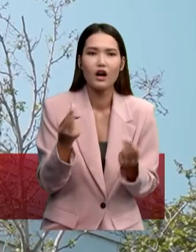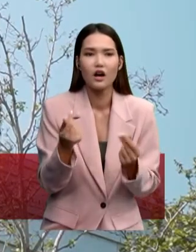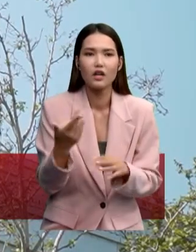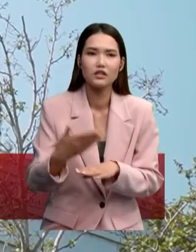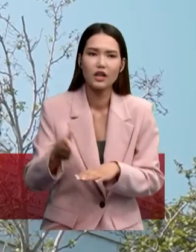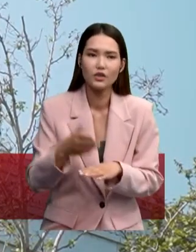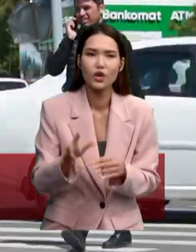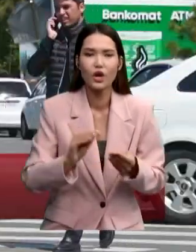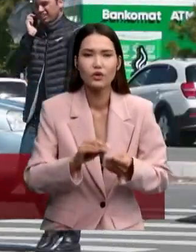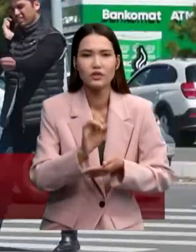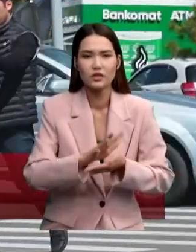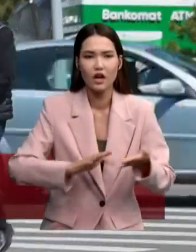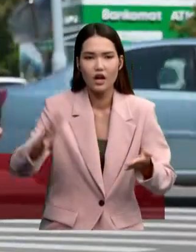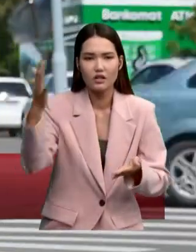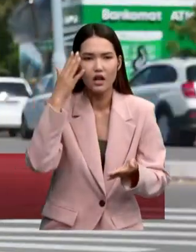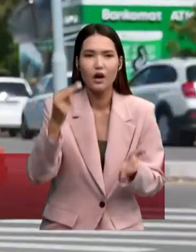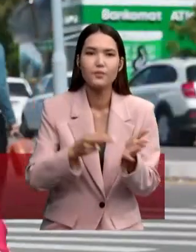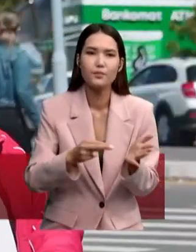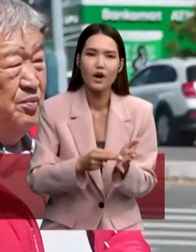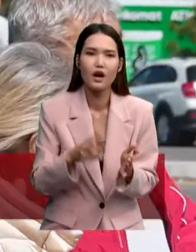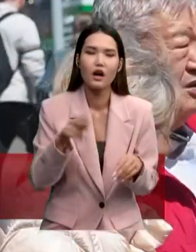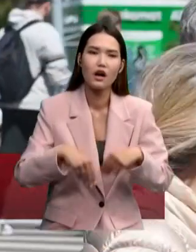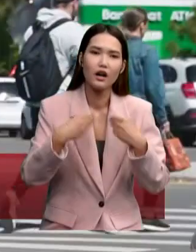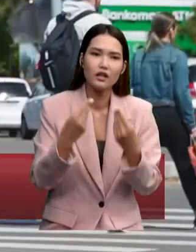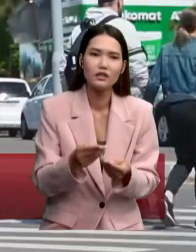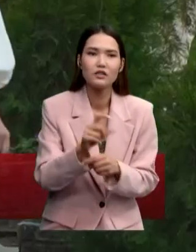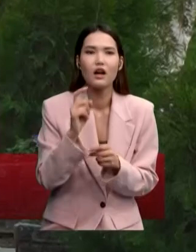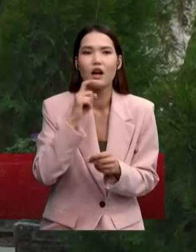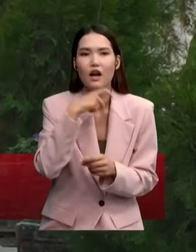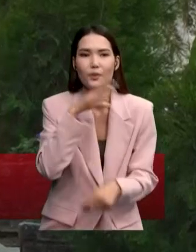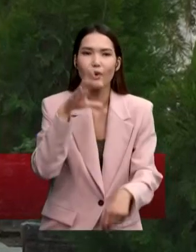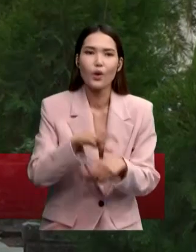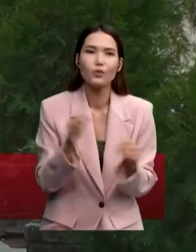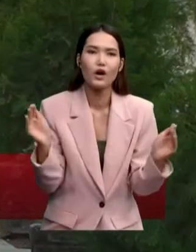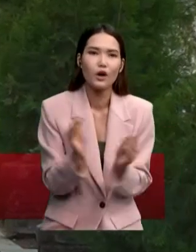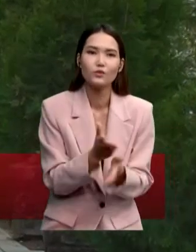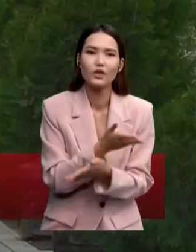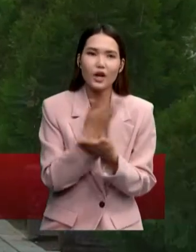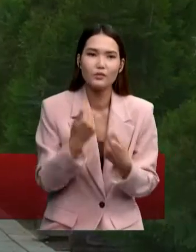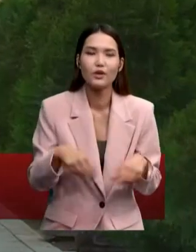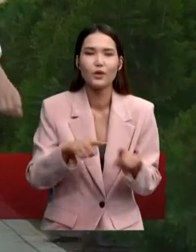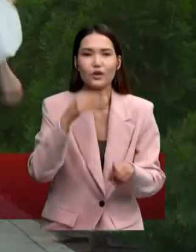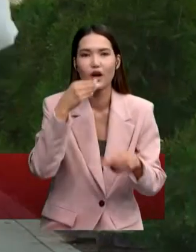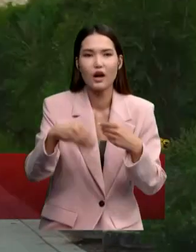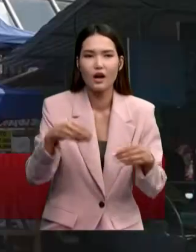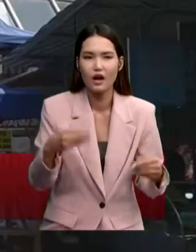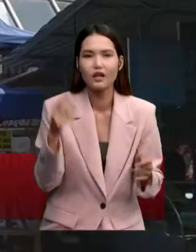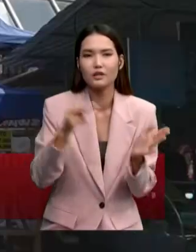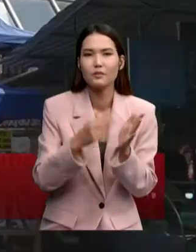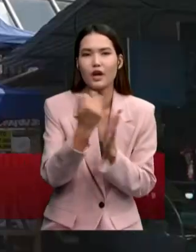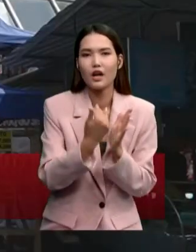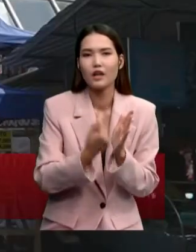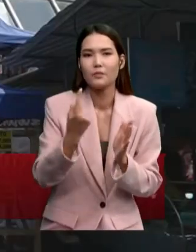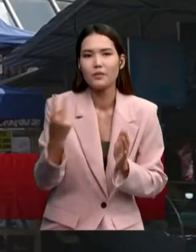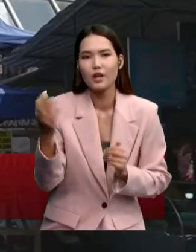саясатын ұстануды жалғастырмақ. Өйткені бағаға әкер әсер ететін сыртқы экономикалық факторлар азаймай тұр. Соңғы айдағы азық-түлік бағасының өсімі